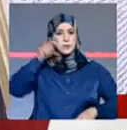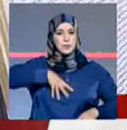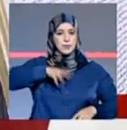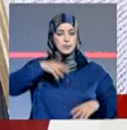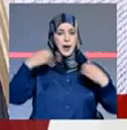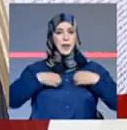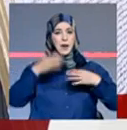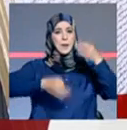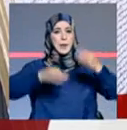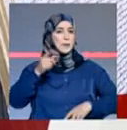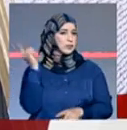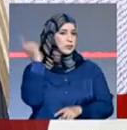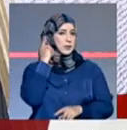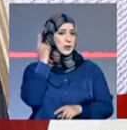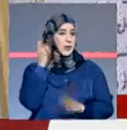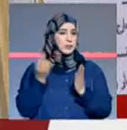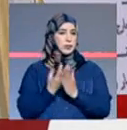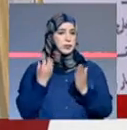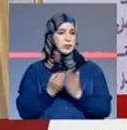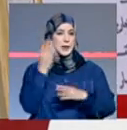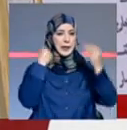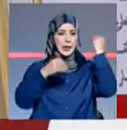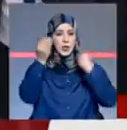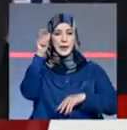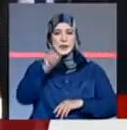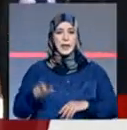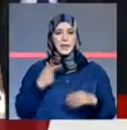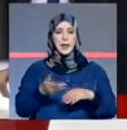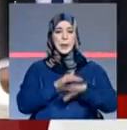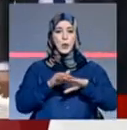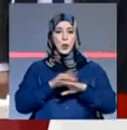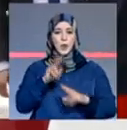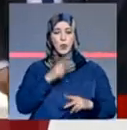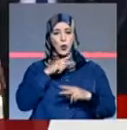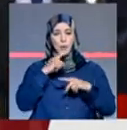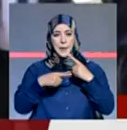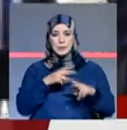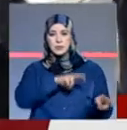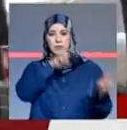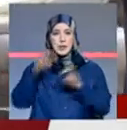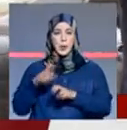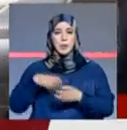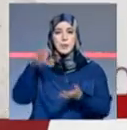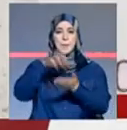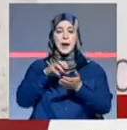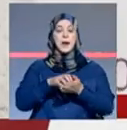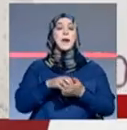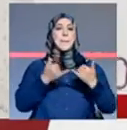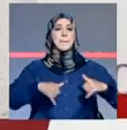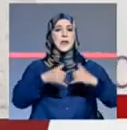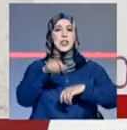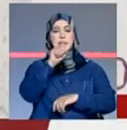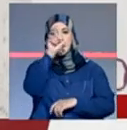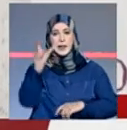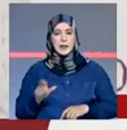المحكمة، كما استمع إلى عرض حول التجربة الإيطالية في هذا الشأن. وتحول رئيس الجمهورية إلى مقر مجلس الدولة الإيطالي في